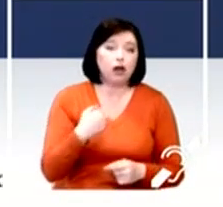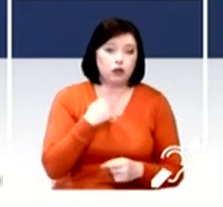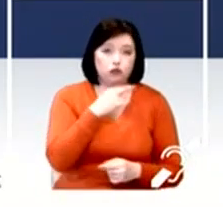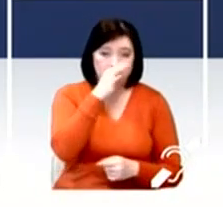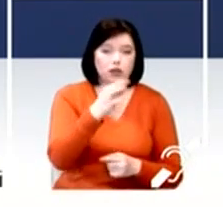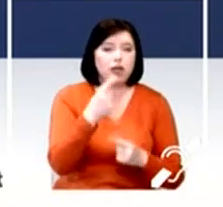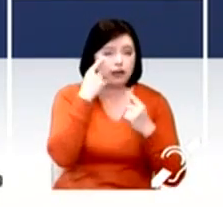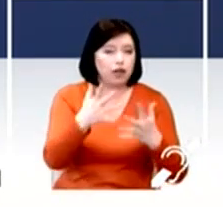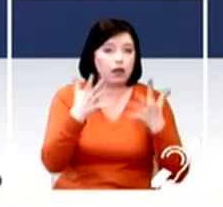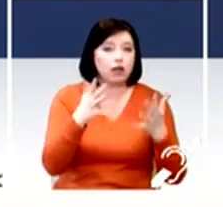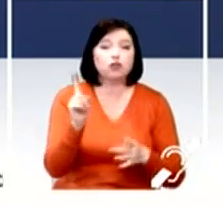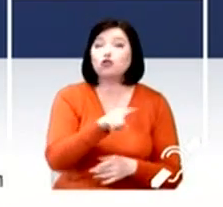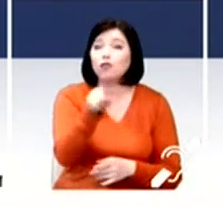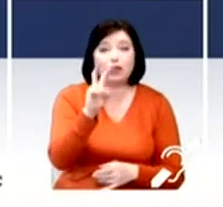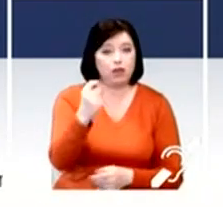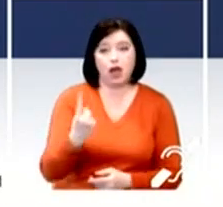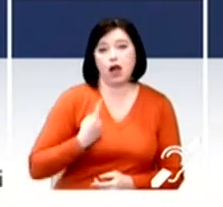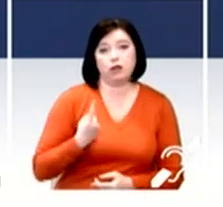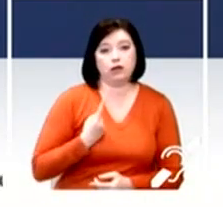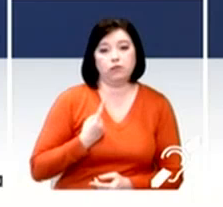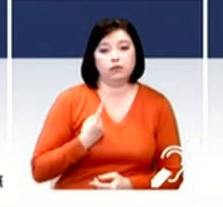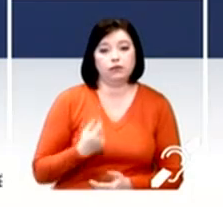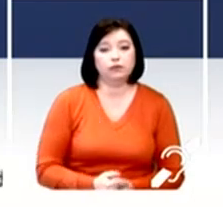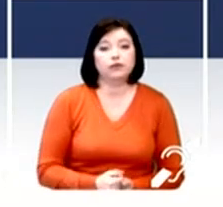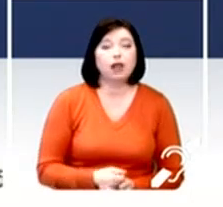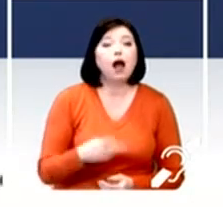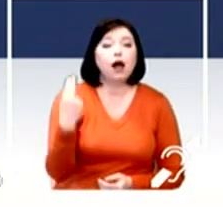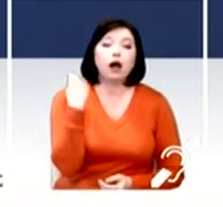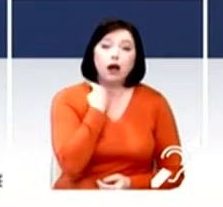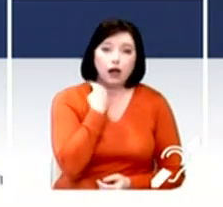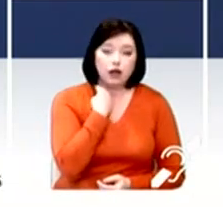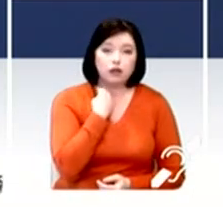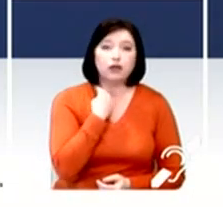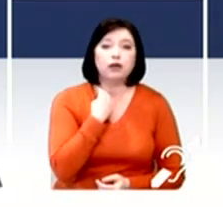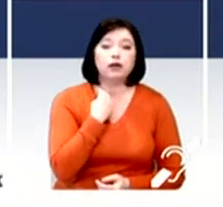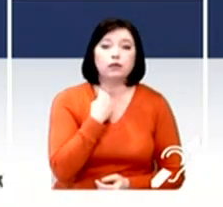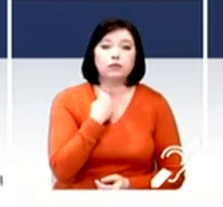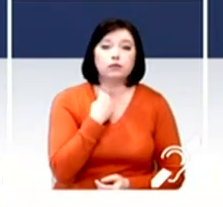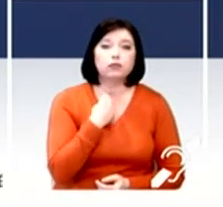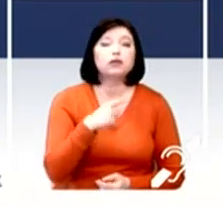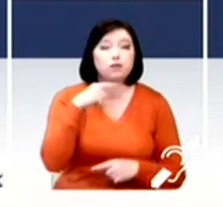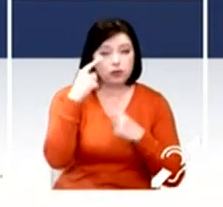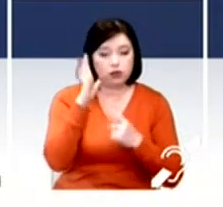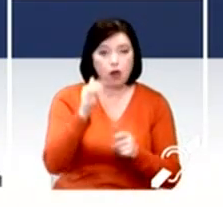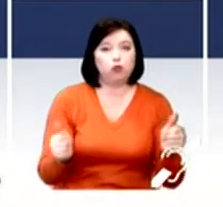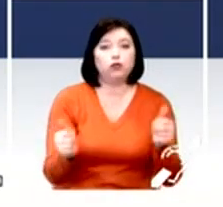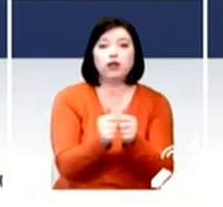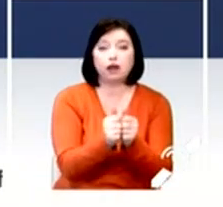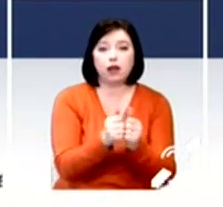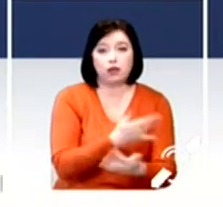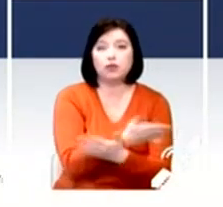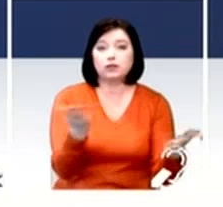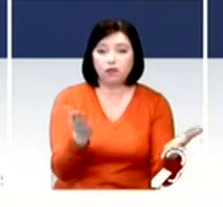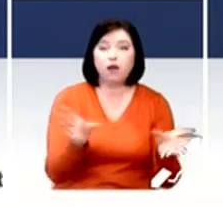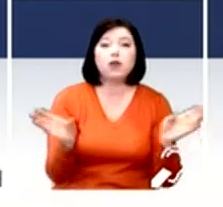clar, nu sunteți singuri. Marea Britanie va sta alături de